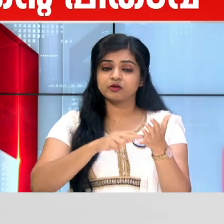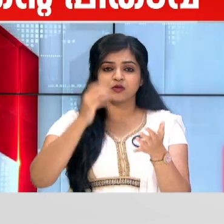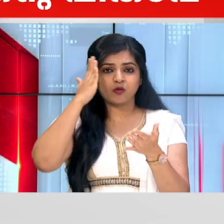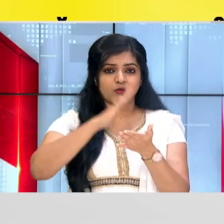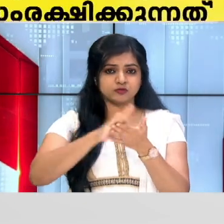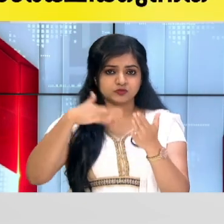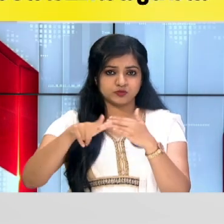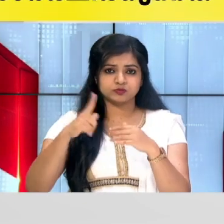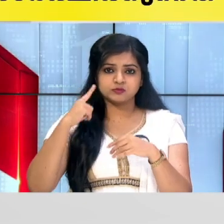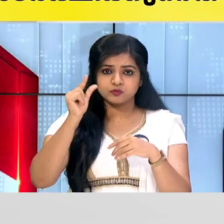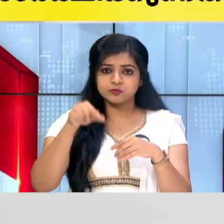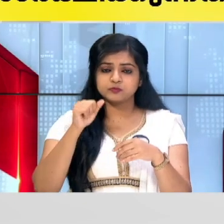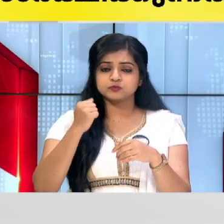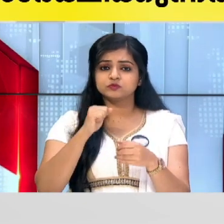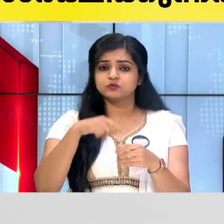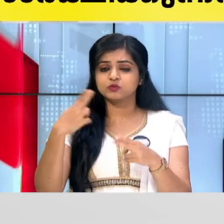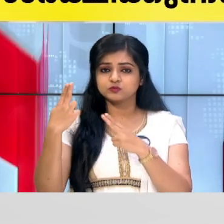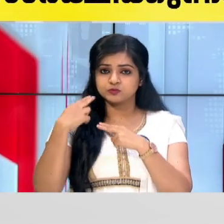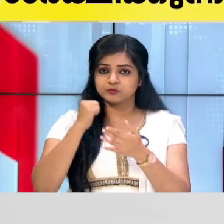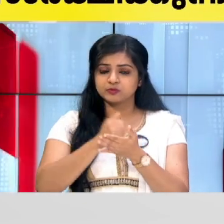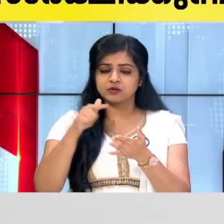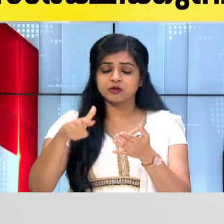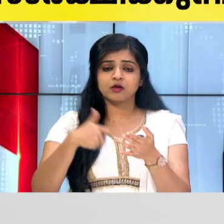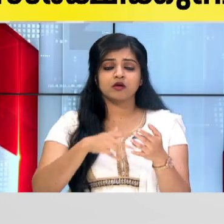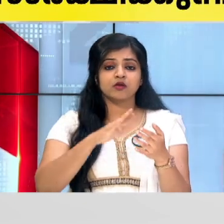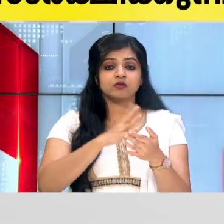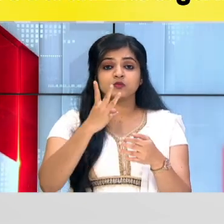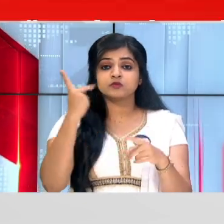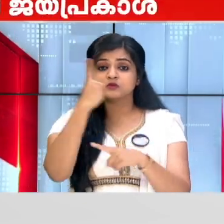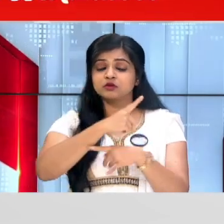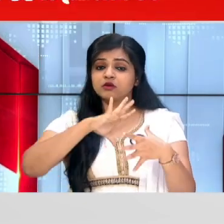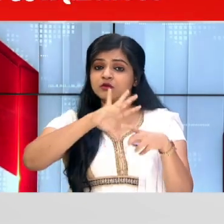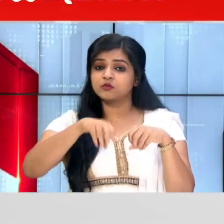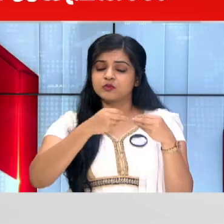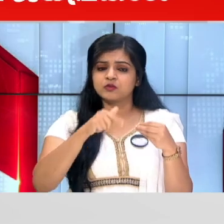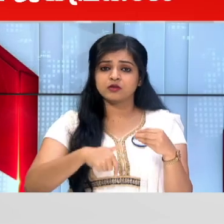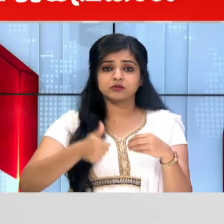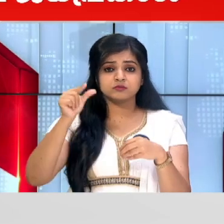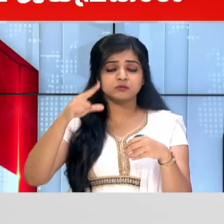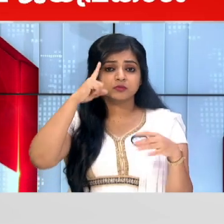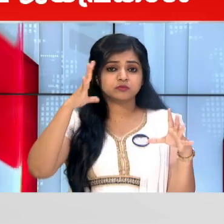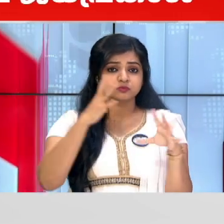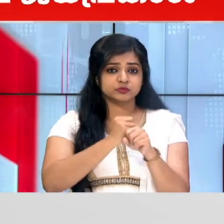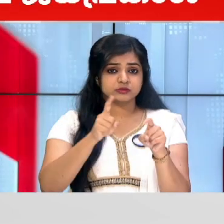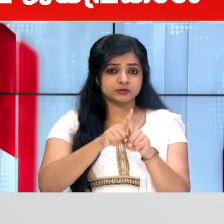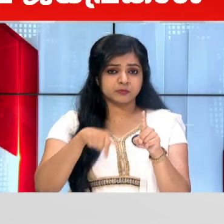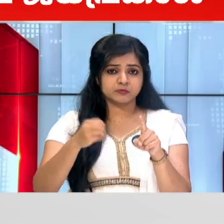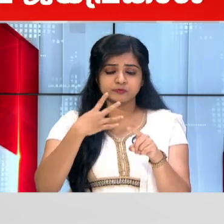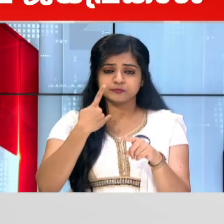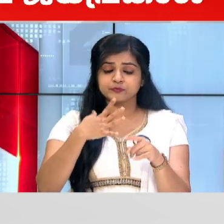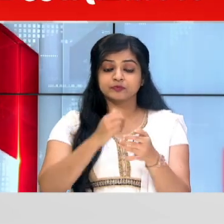പബ്ലിക് എന്ന് പറയുമ്പോൾ ഹോസ്റ്റലിൻ്റെ പുറത്ത് കൊണ്ട് നടത്തുമ്പോൾ ഡീൻ അറിയില്ല എന്ന് പറയുന്നത് അത് നമുക്ക് വിശ്വസിക്കാൻ പറ്റില്ല. മുഖ്യമന്ത്രി സ്ക്വാഡ് രൂപീകരിച്ചെന്ന്